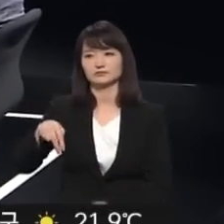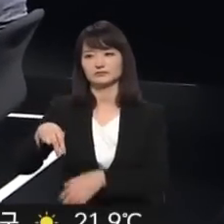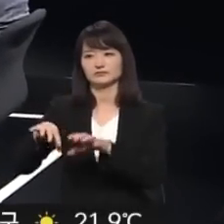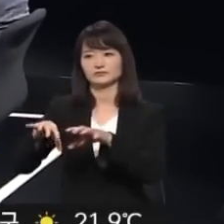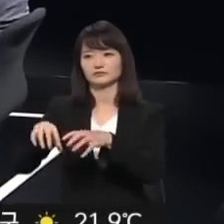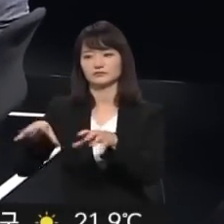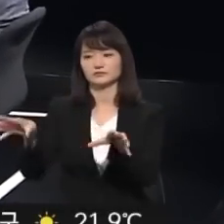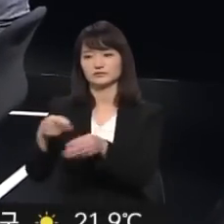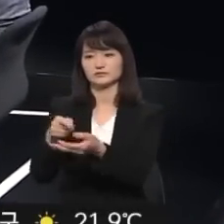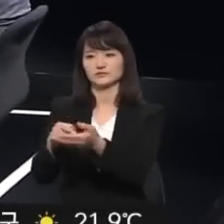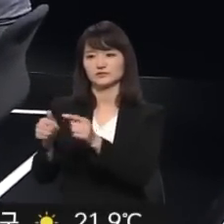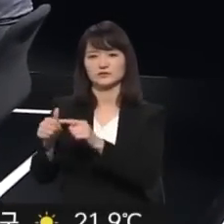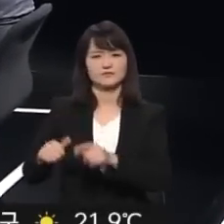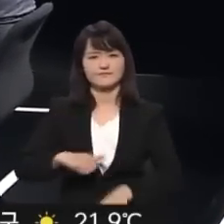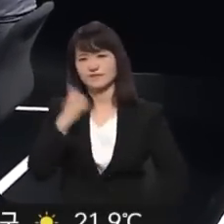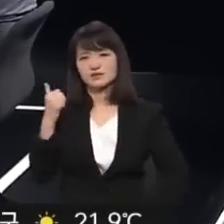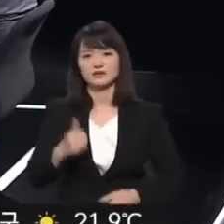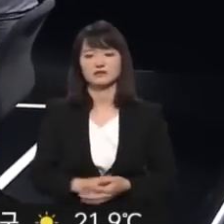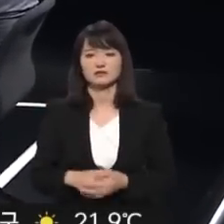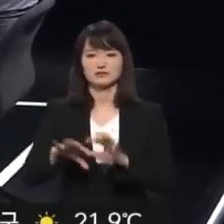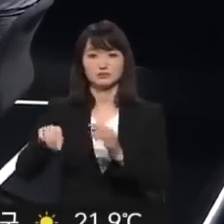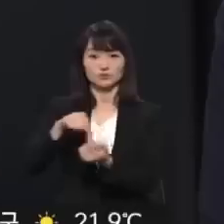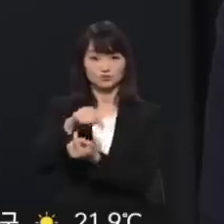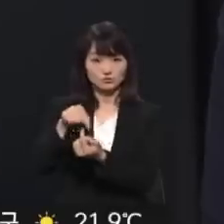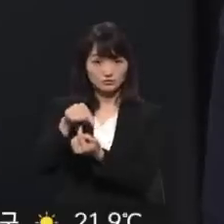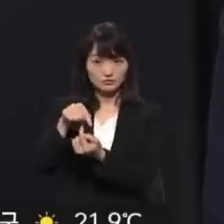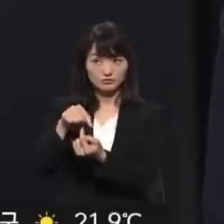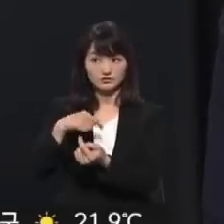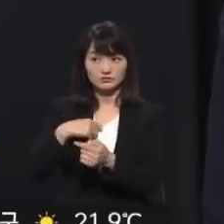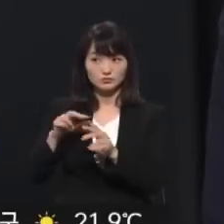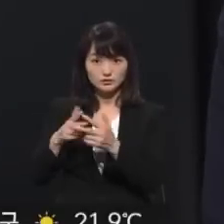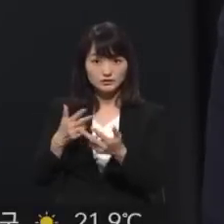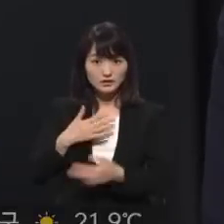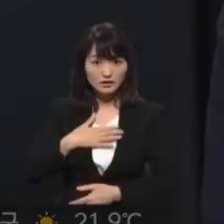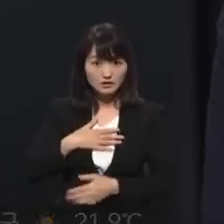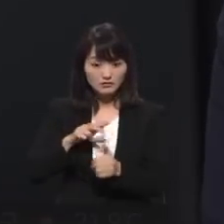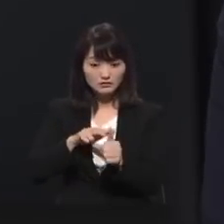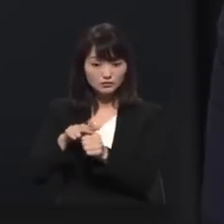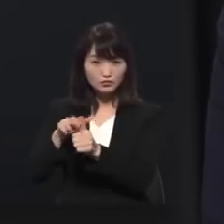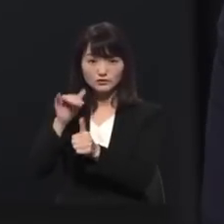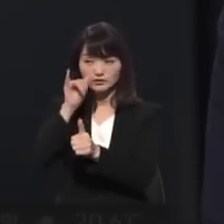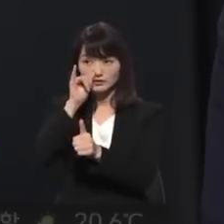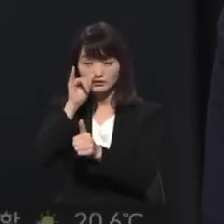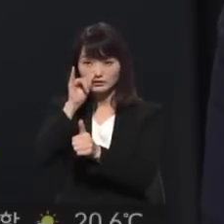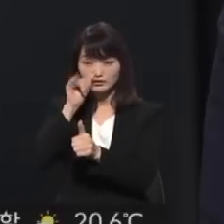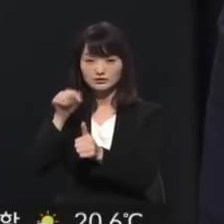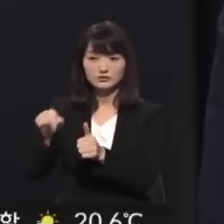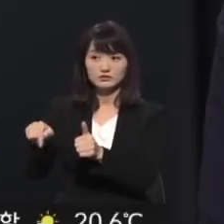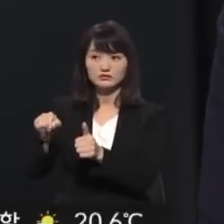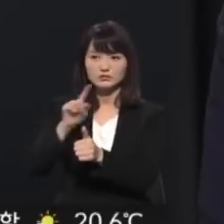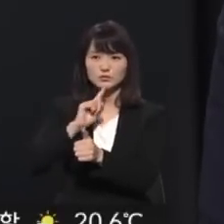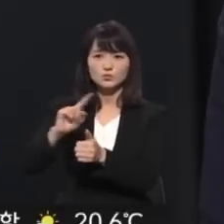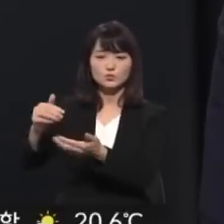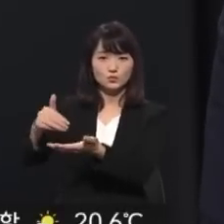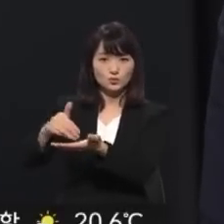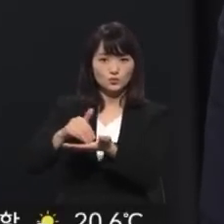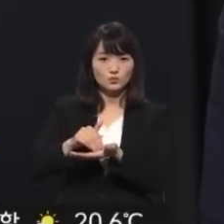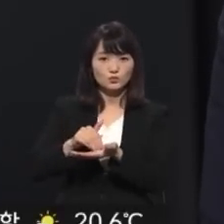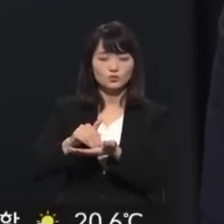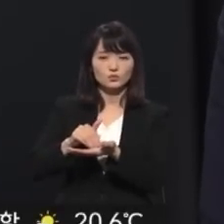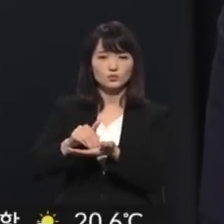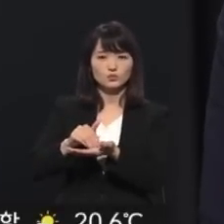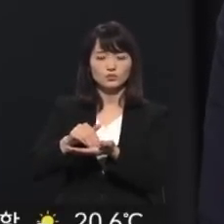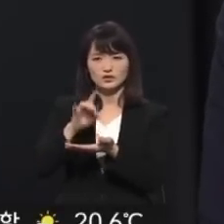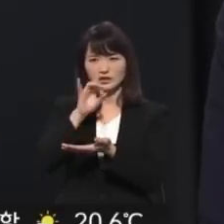음료 예 국정 운영을 하는데 있어서 본인이 알아야 될 정보들이 있는데 이게 보고가 안 되고 있는 것에